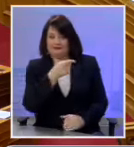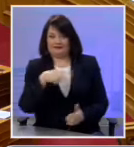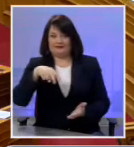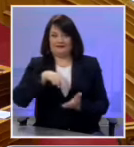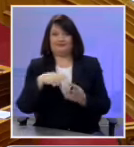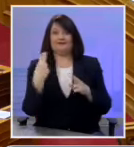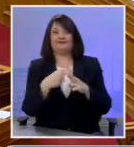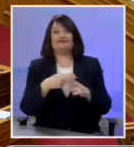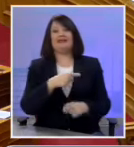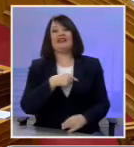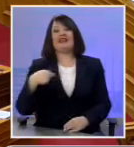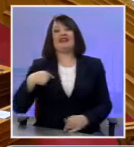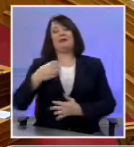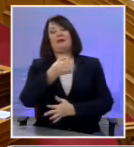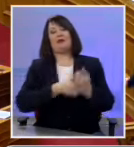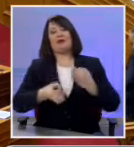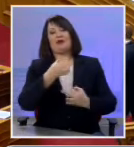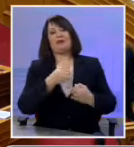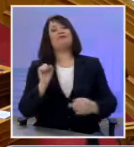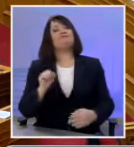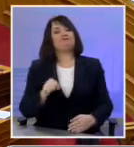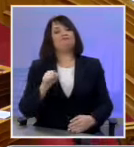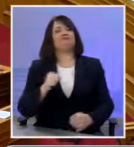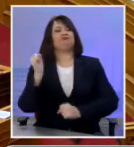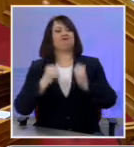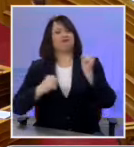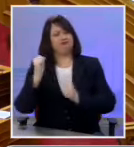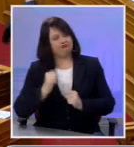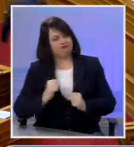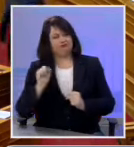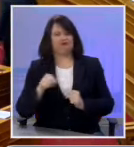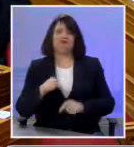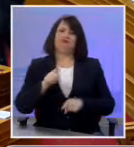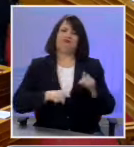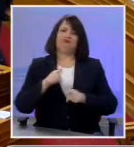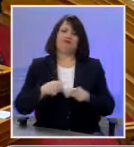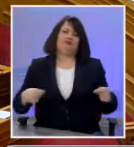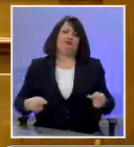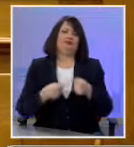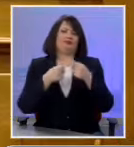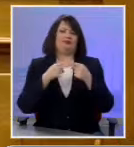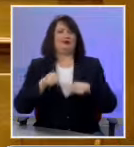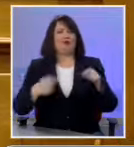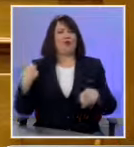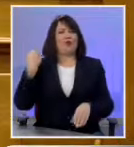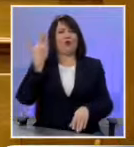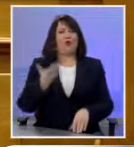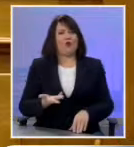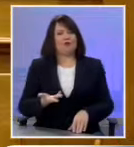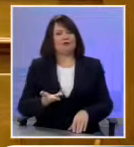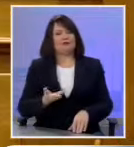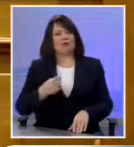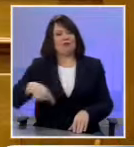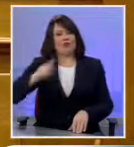μιλήσει σπουδαίοι ηγέτες. Συμφωνούσαμε, διαφωνούσαμε, ενίοτε εντόνως. Αναγνωρίζαμε όμως